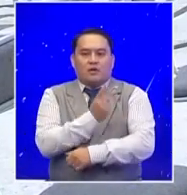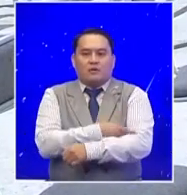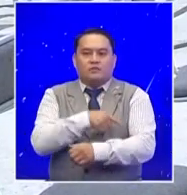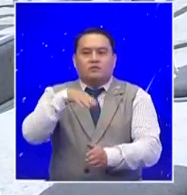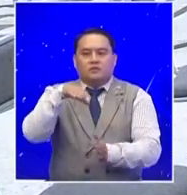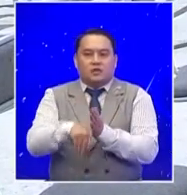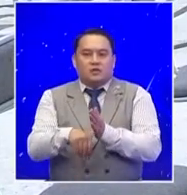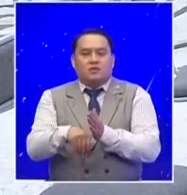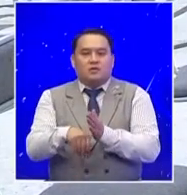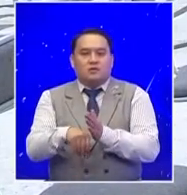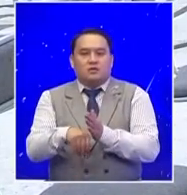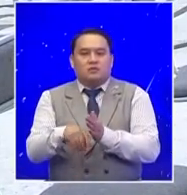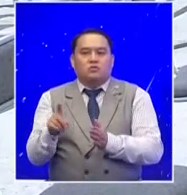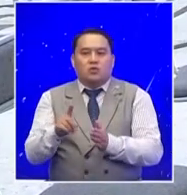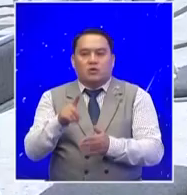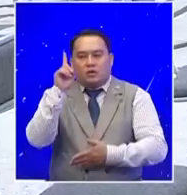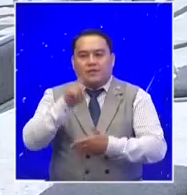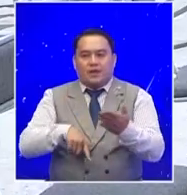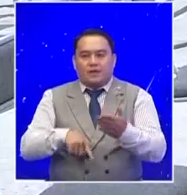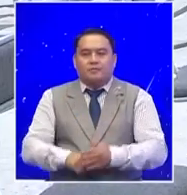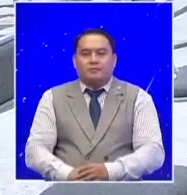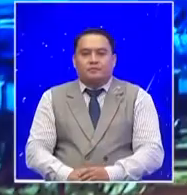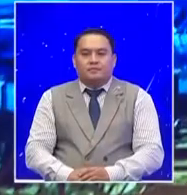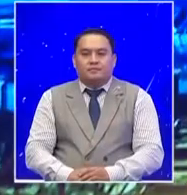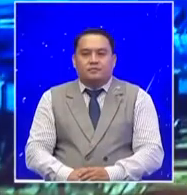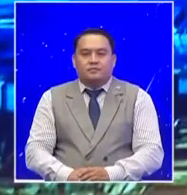всех сил оправдать их доверие.